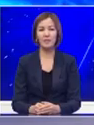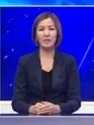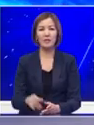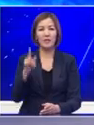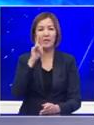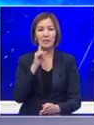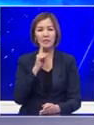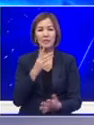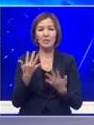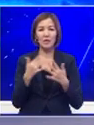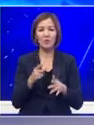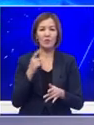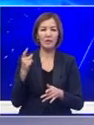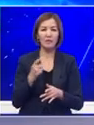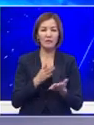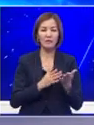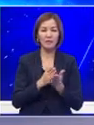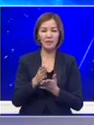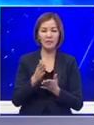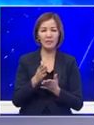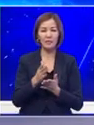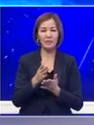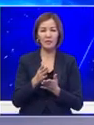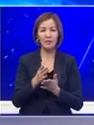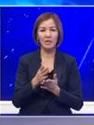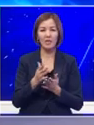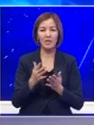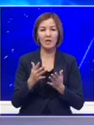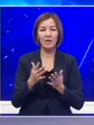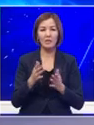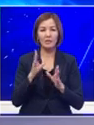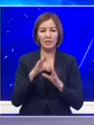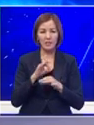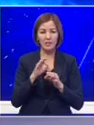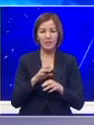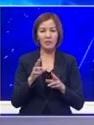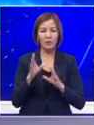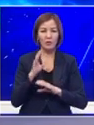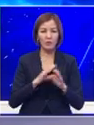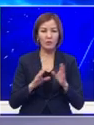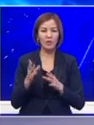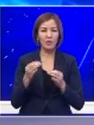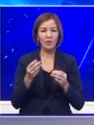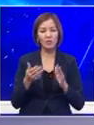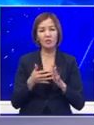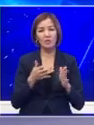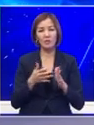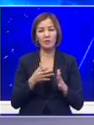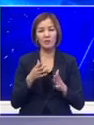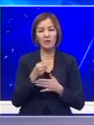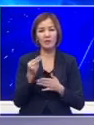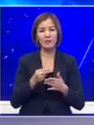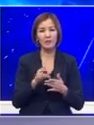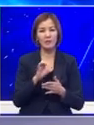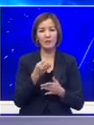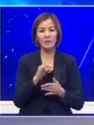Еліміздің ауыл шаруашылығы саласы ғылыми шешімдерге мұқтаж, ал ғылыми зерттеу институттары қаржыға зәру. Бұл туралы Астанадағы